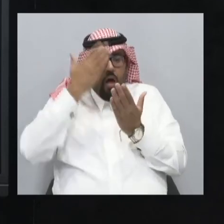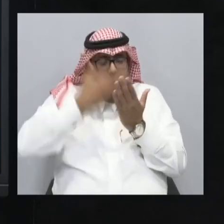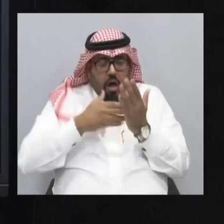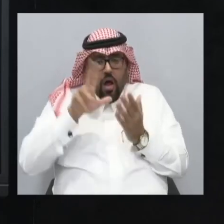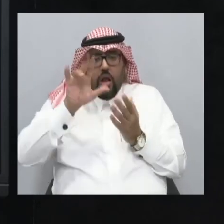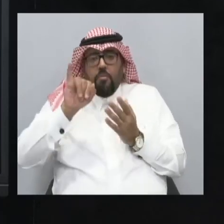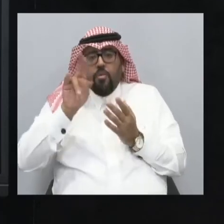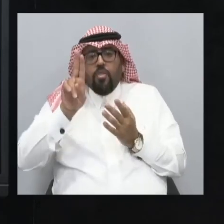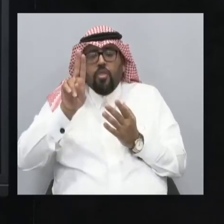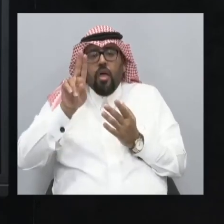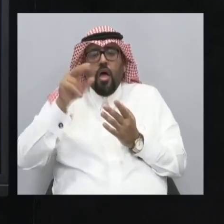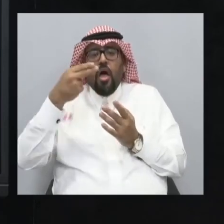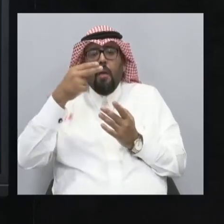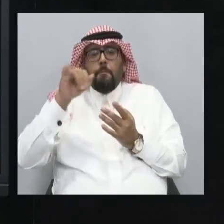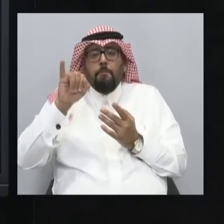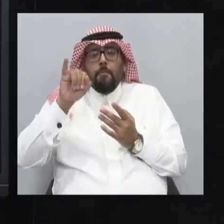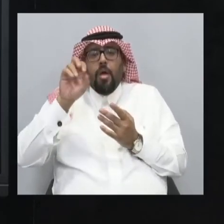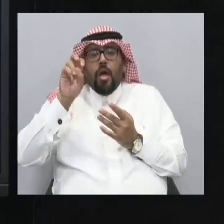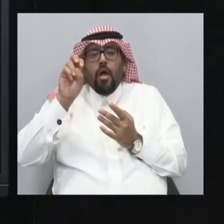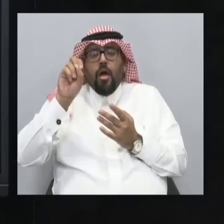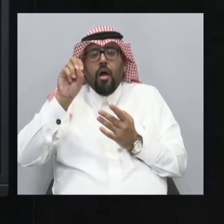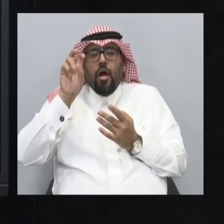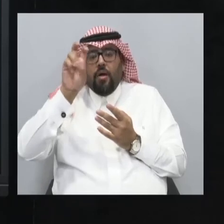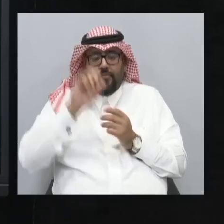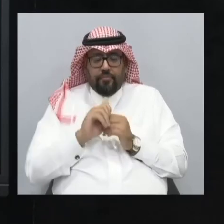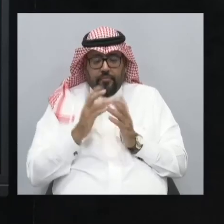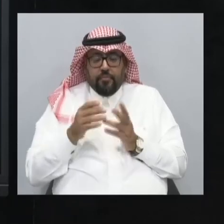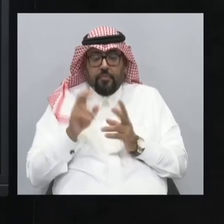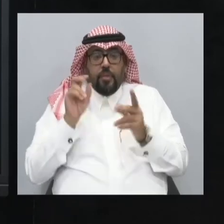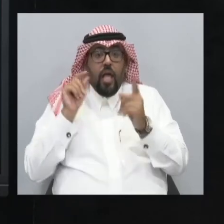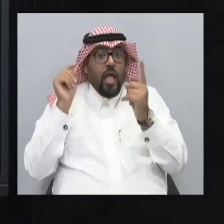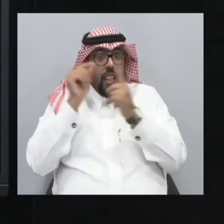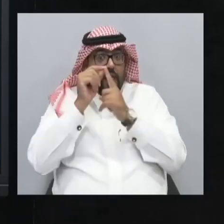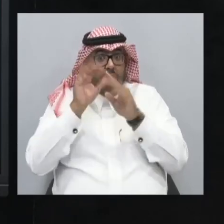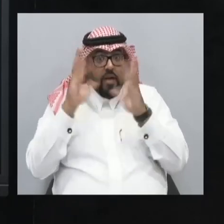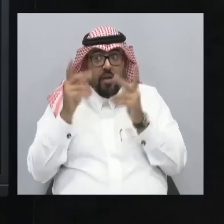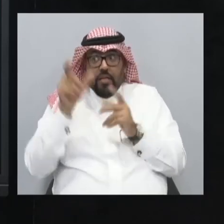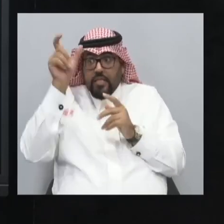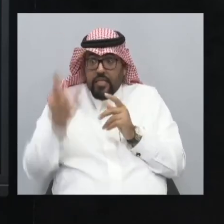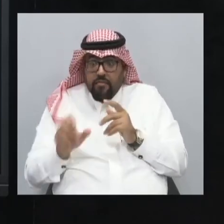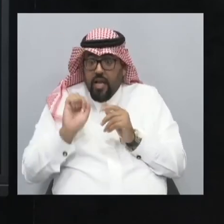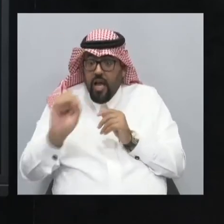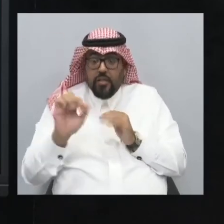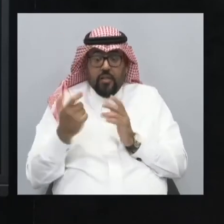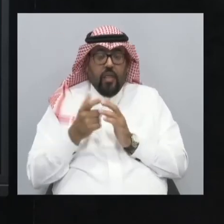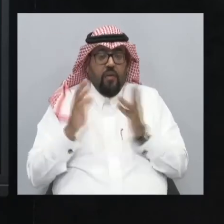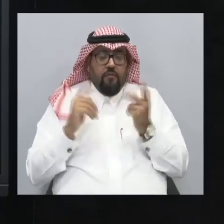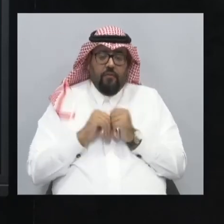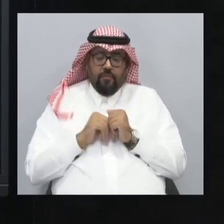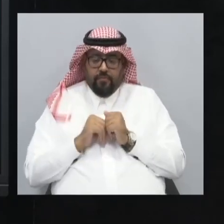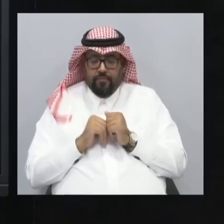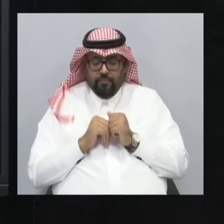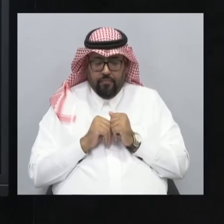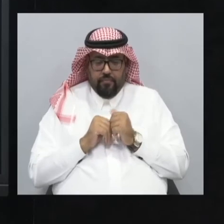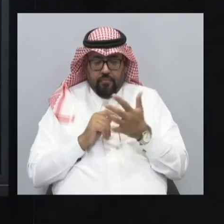كيف تصفها، كيف تصف هذه الطريقة؟ هذا هو الهدف. إن أنت وصفتها بمعنى أنك قد فهمت،